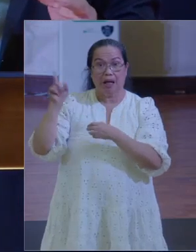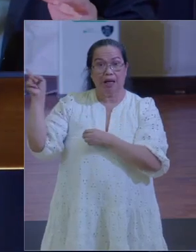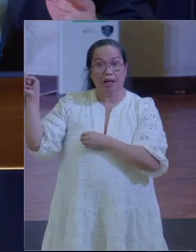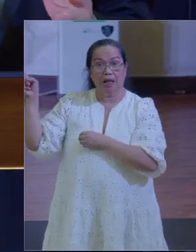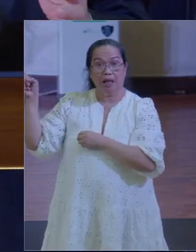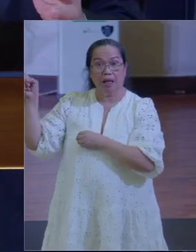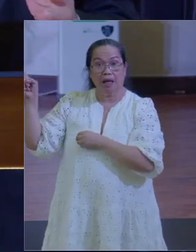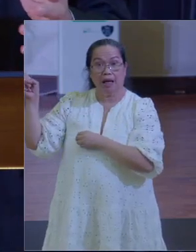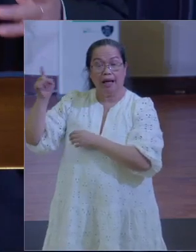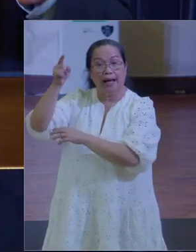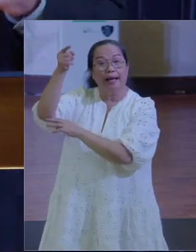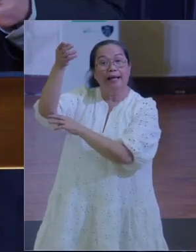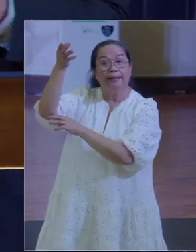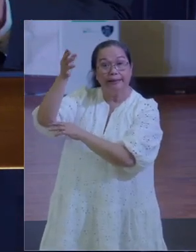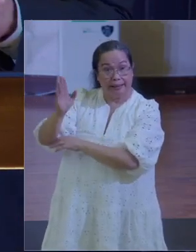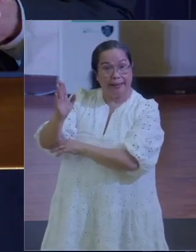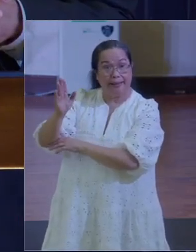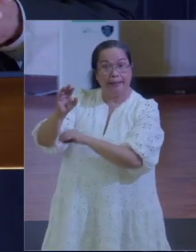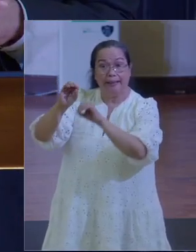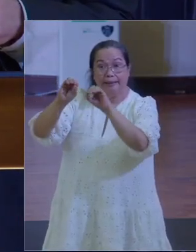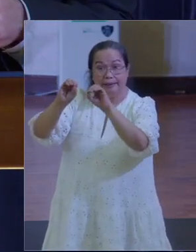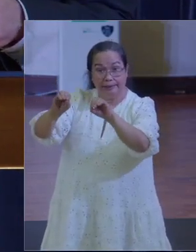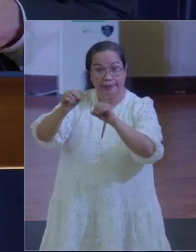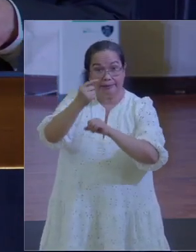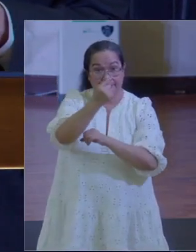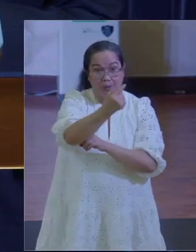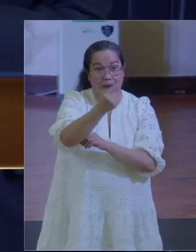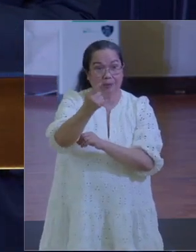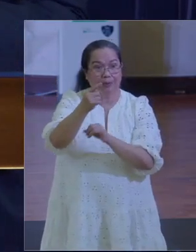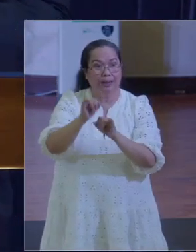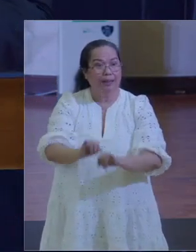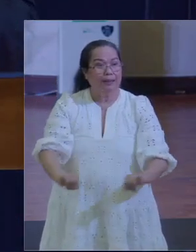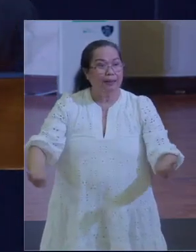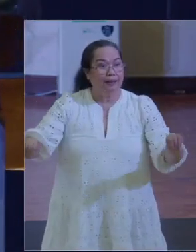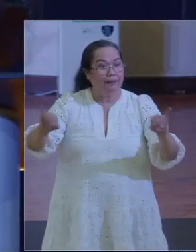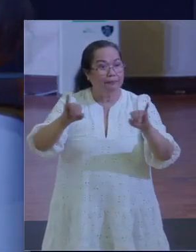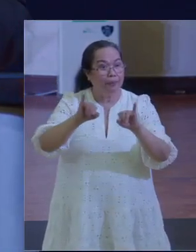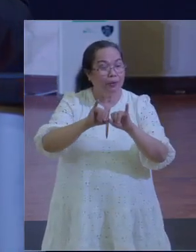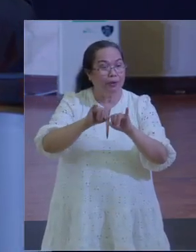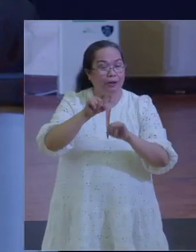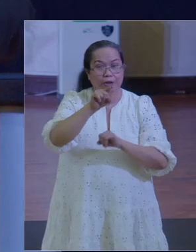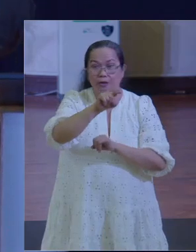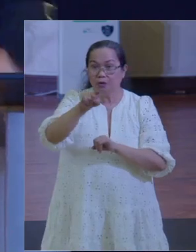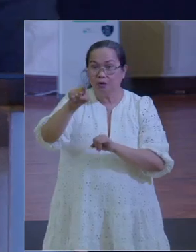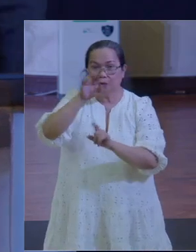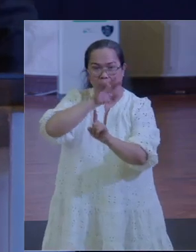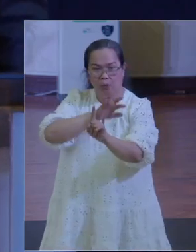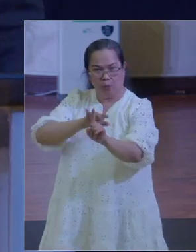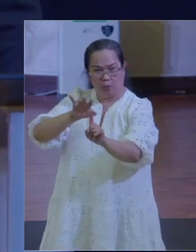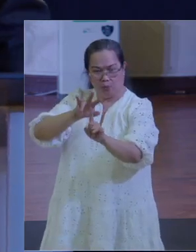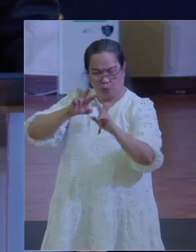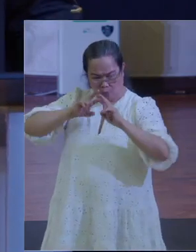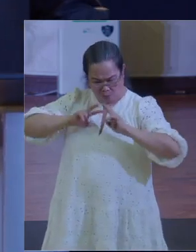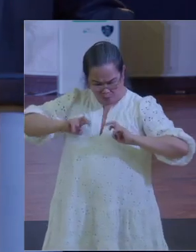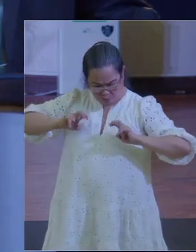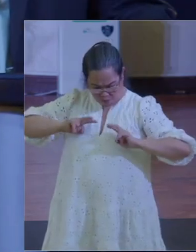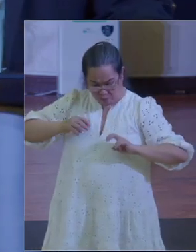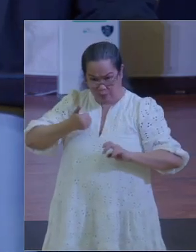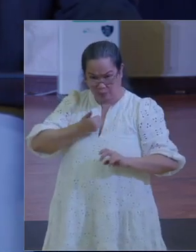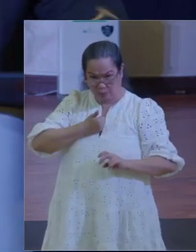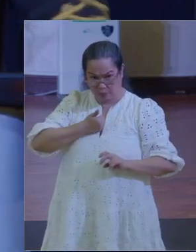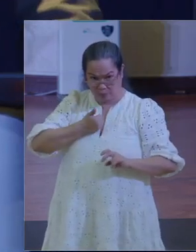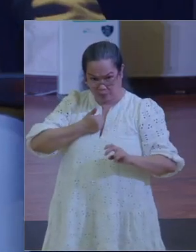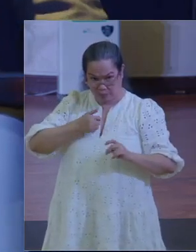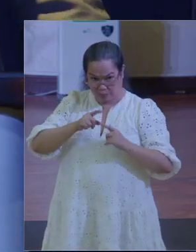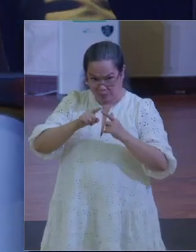sa bawat tagasunod ni Kristo ang kahalagahan ng pagsusuri sa sarili o self-examination, sabi nga,